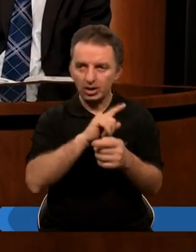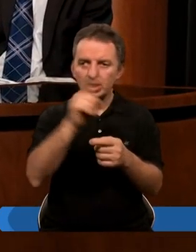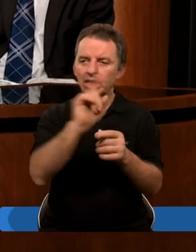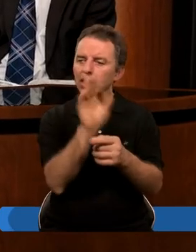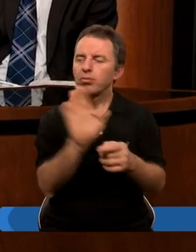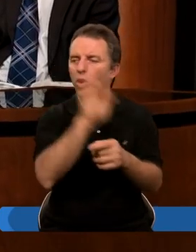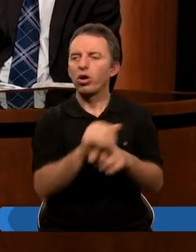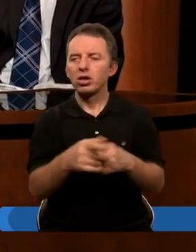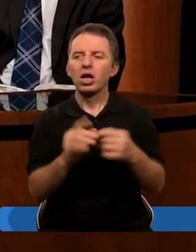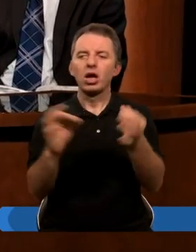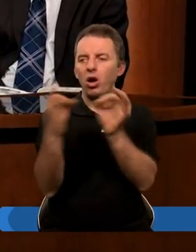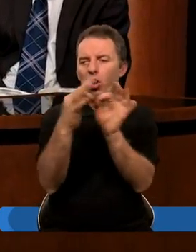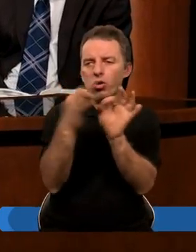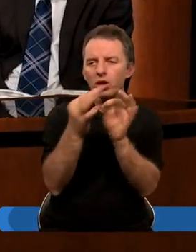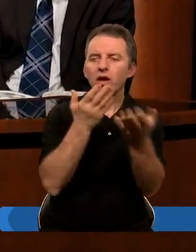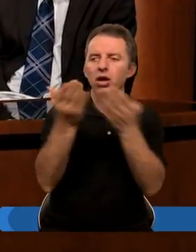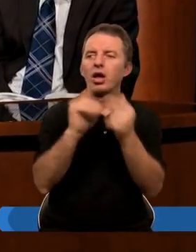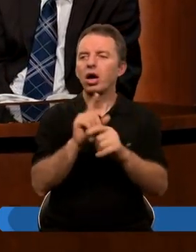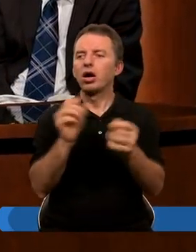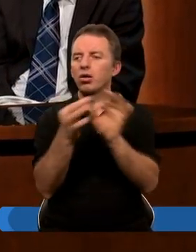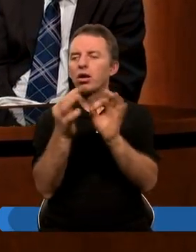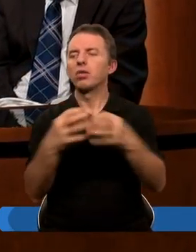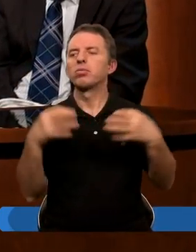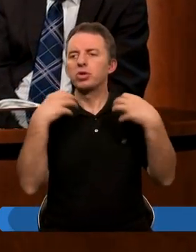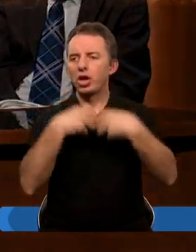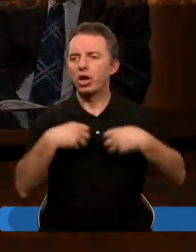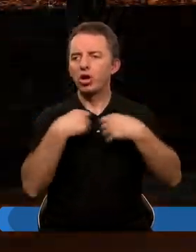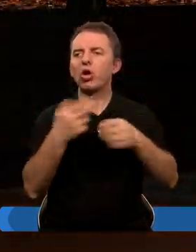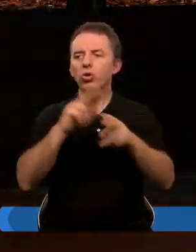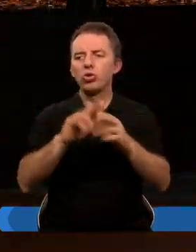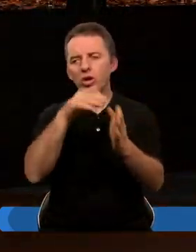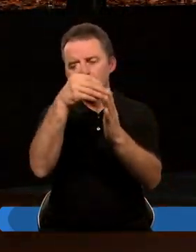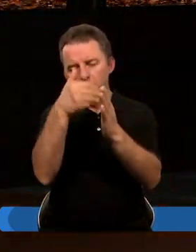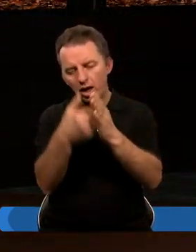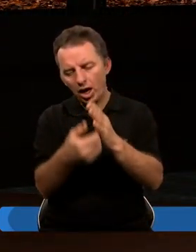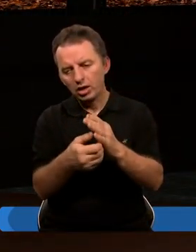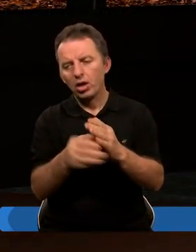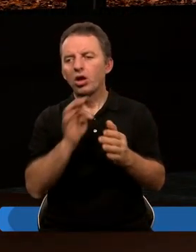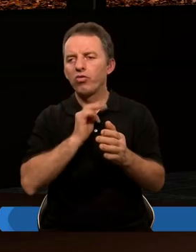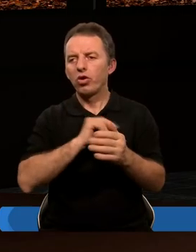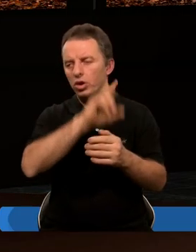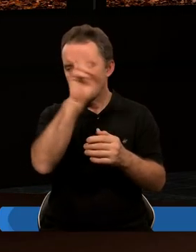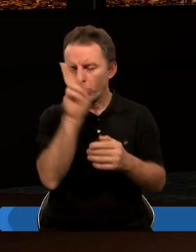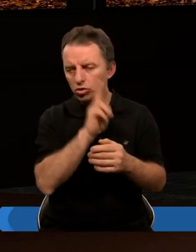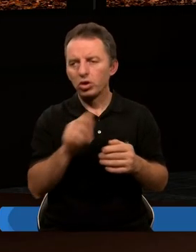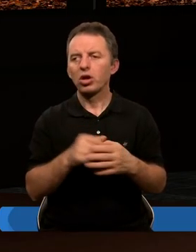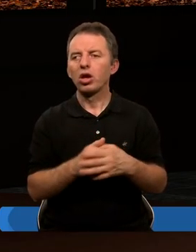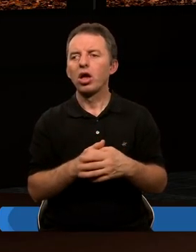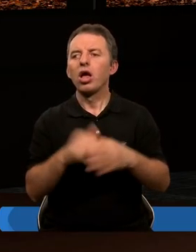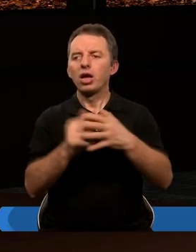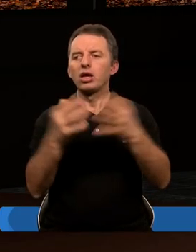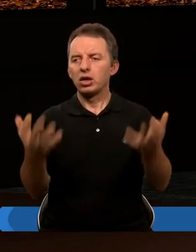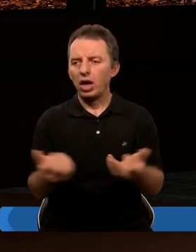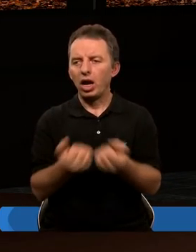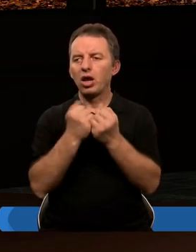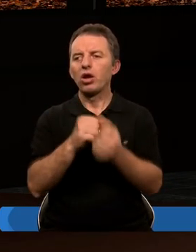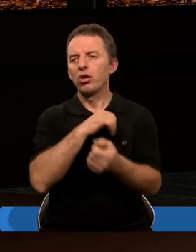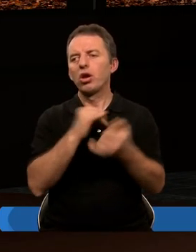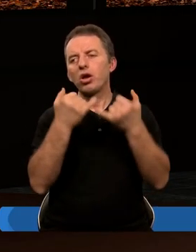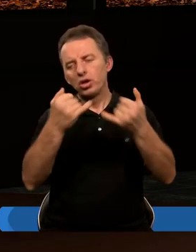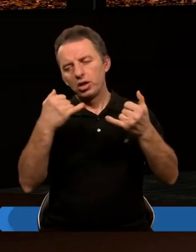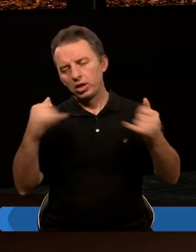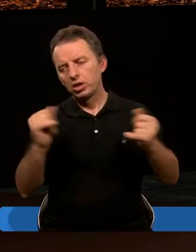Jest to relacja sieroty, który stracił swoich rodziców, a znaleźli się